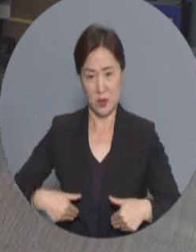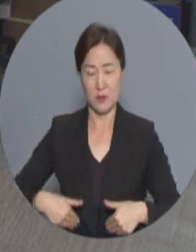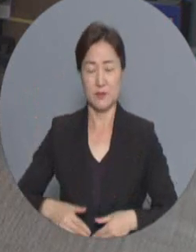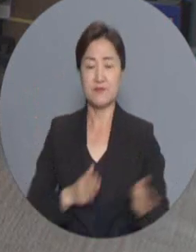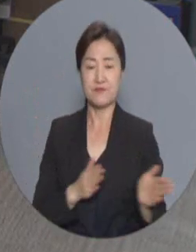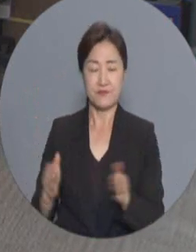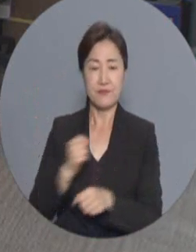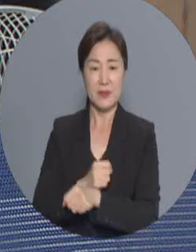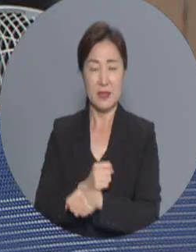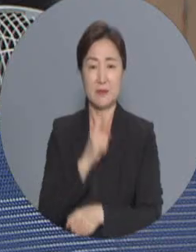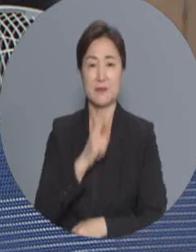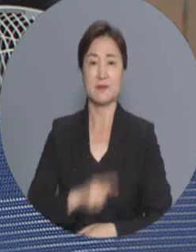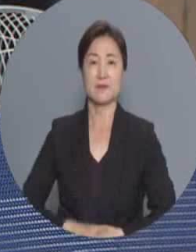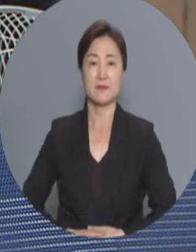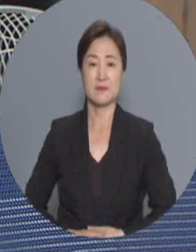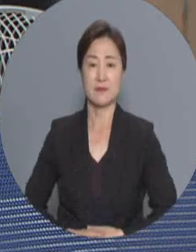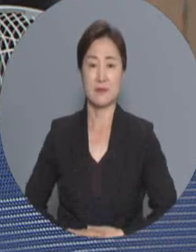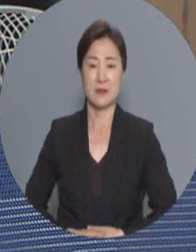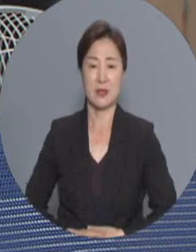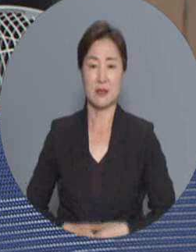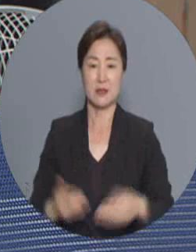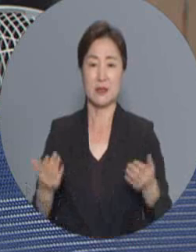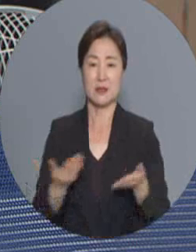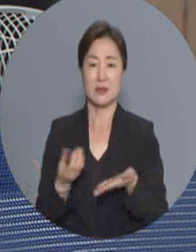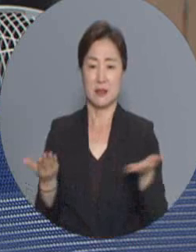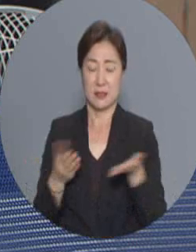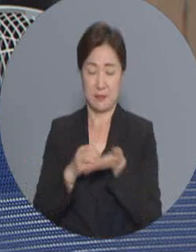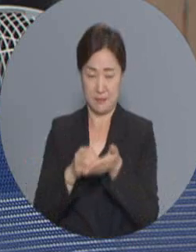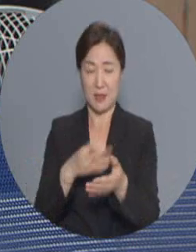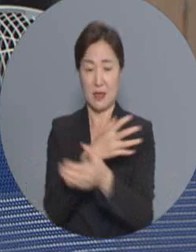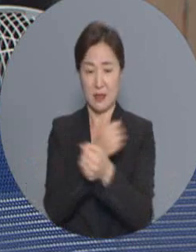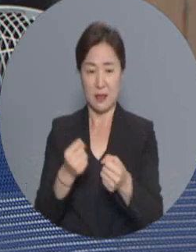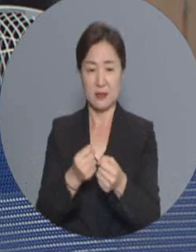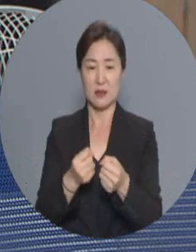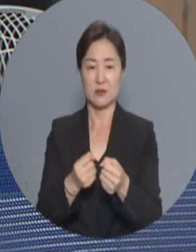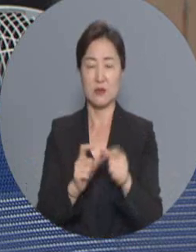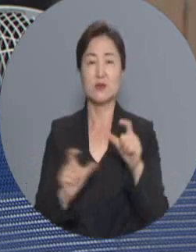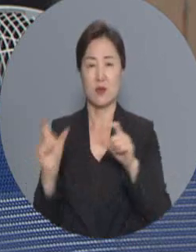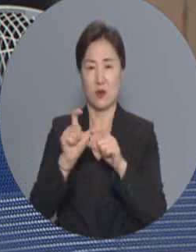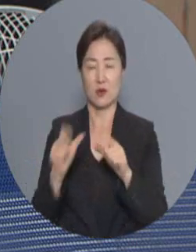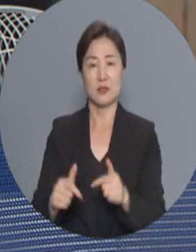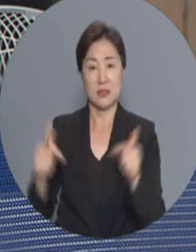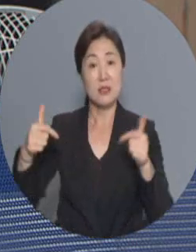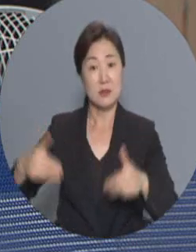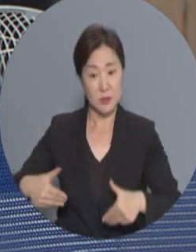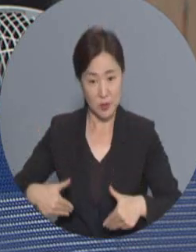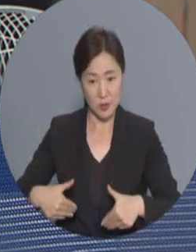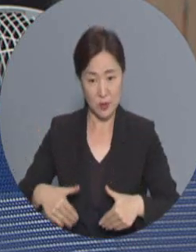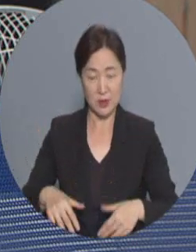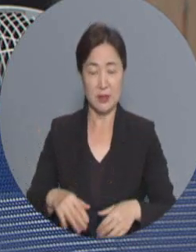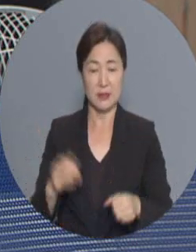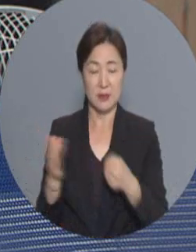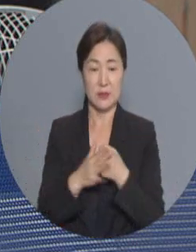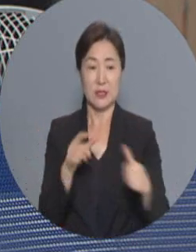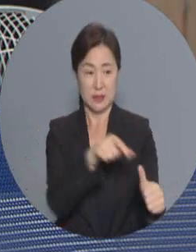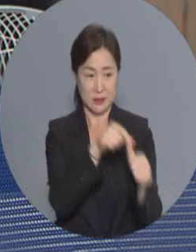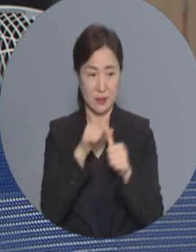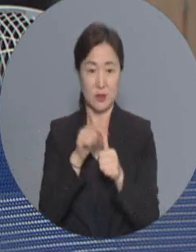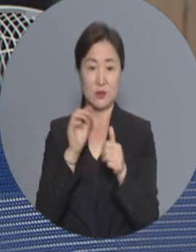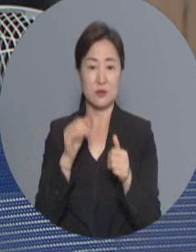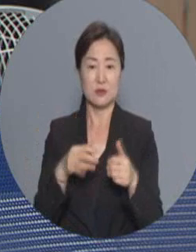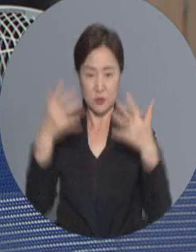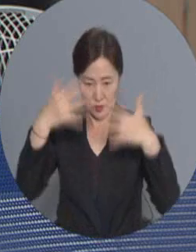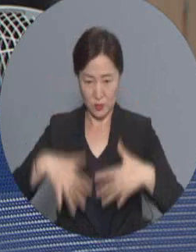주력하겠다는 입장입니다. 좀 채용 약정을 좀 더 높이려고 가능하면 이제 채용해가지고 이제 채용을